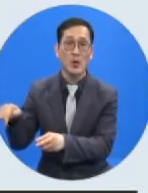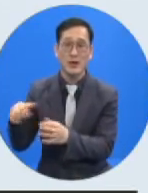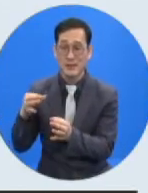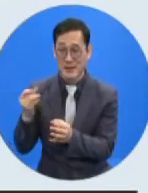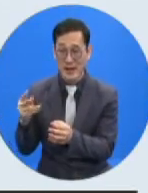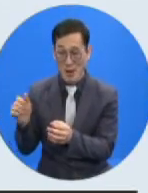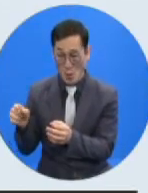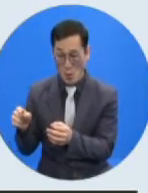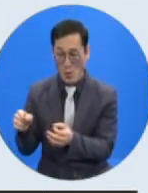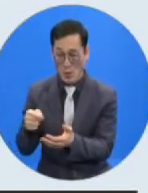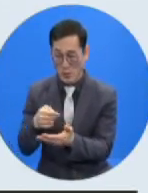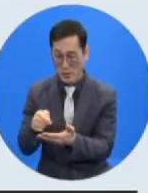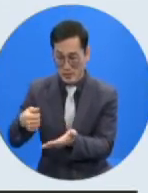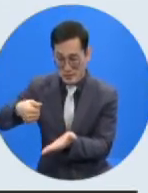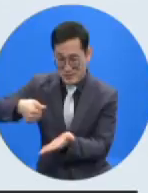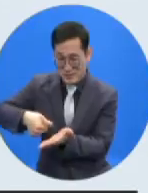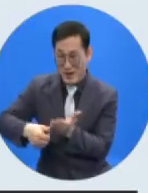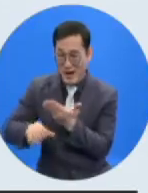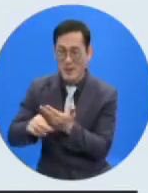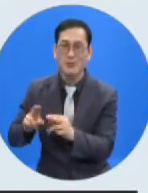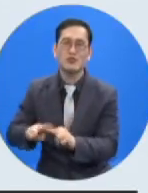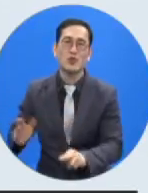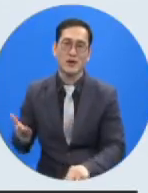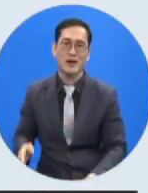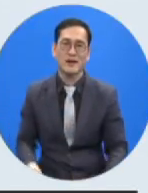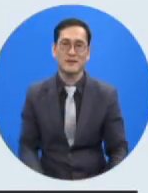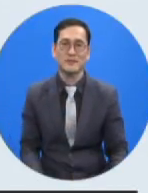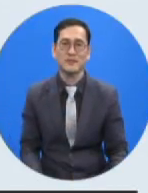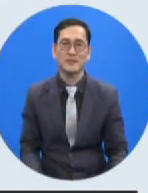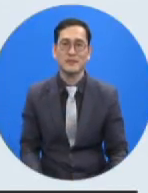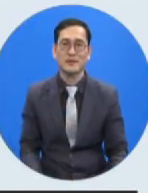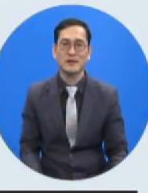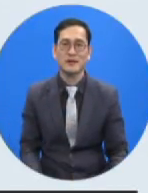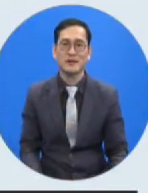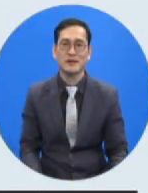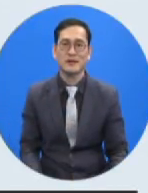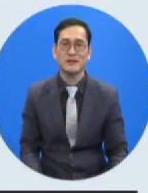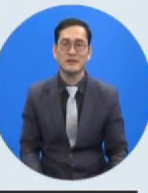되죠. 그런데 한 가지 흥미로운 건 이 지역에서